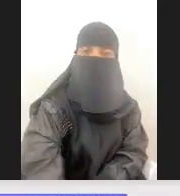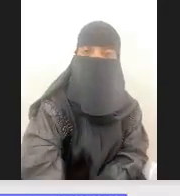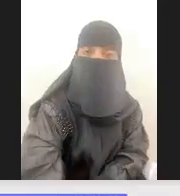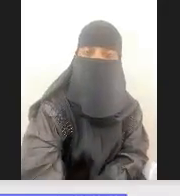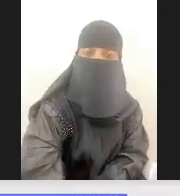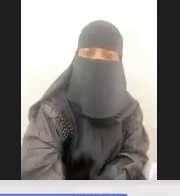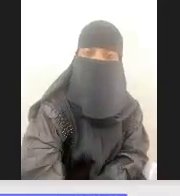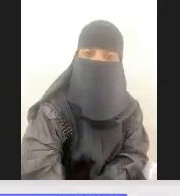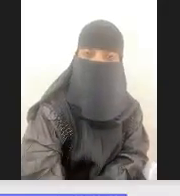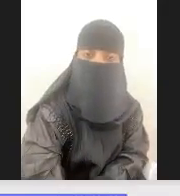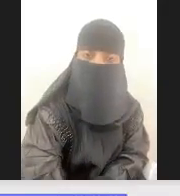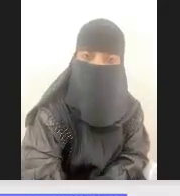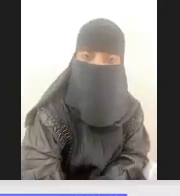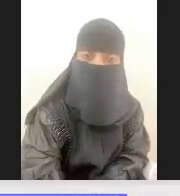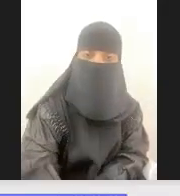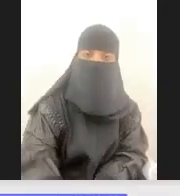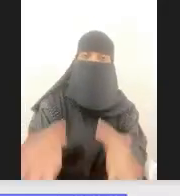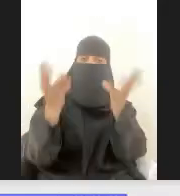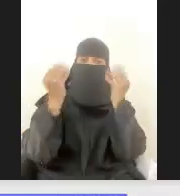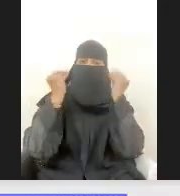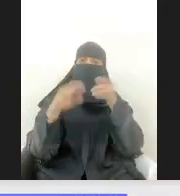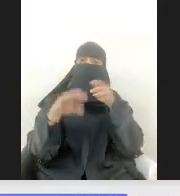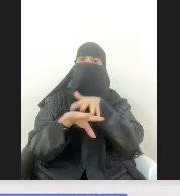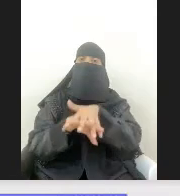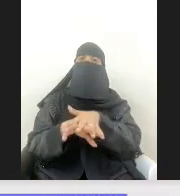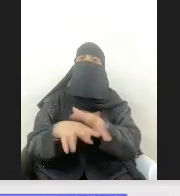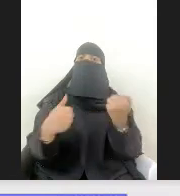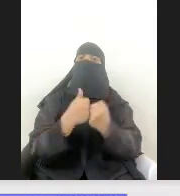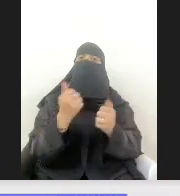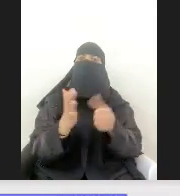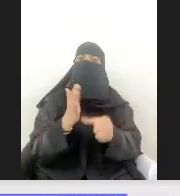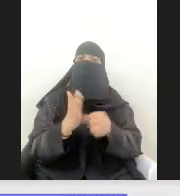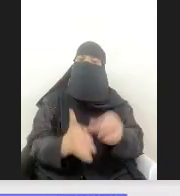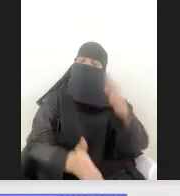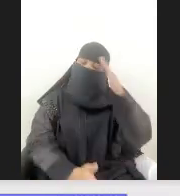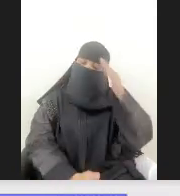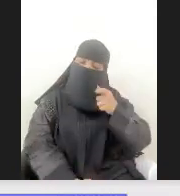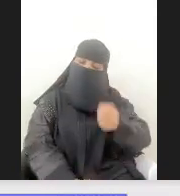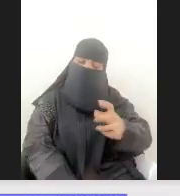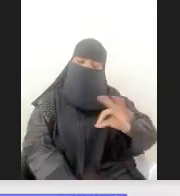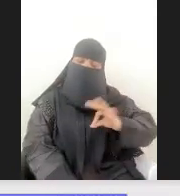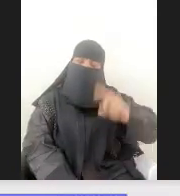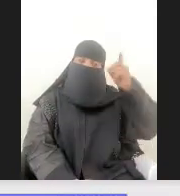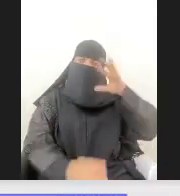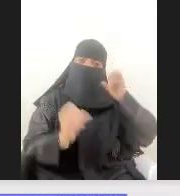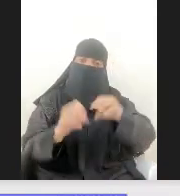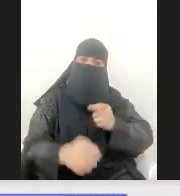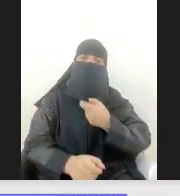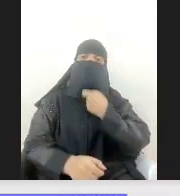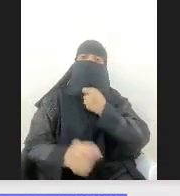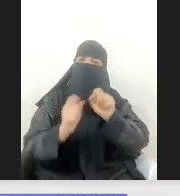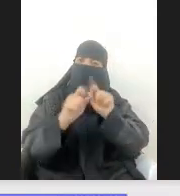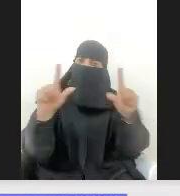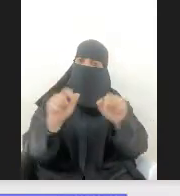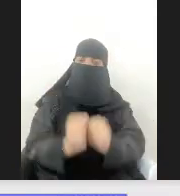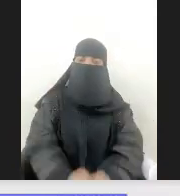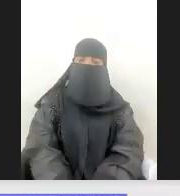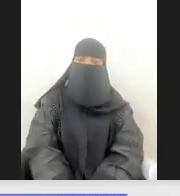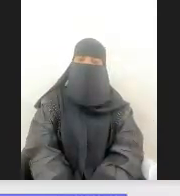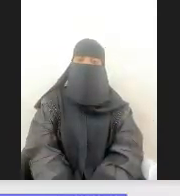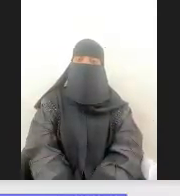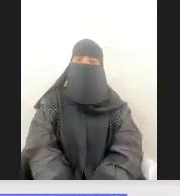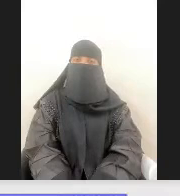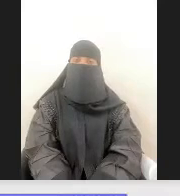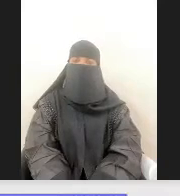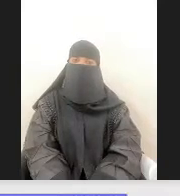الله دكتورة، إذا تسمعين دكتورة. أيوة سمعتكم، السلام عليكم ورحمة الله وبركاته، صوتي واضح؟ وعليكم السلام ورحمة الله،